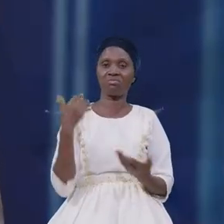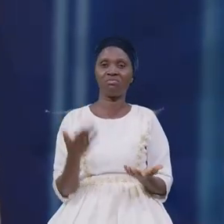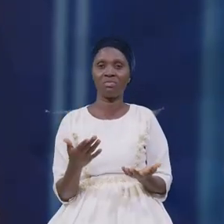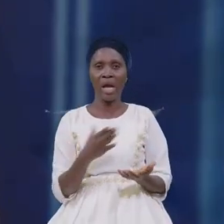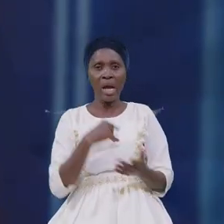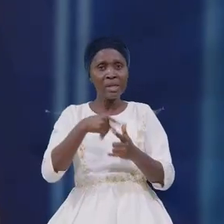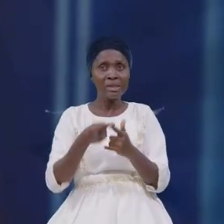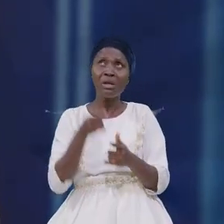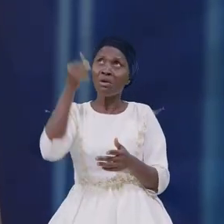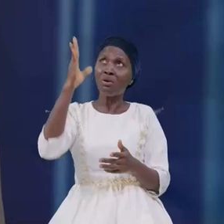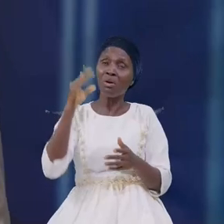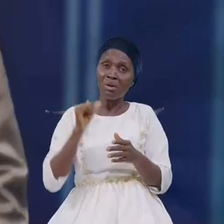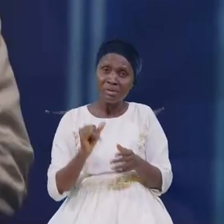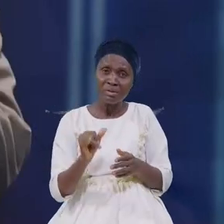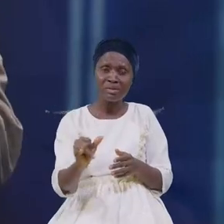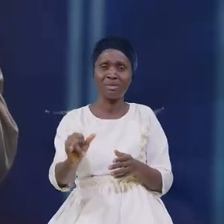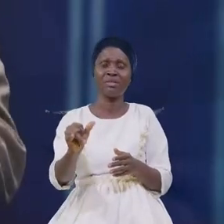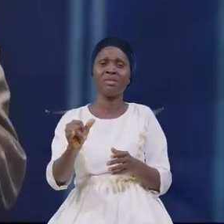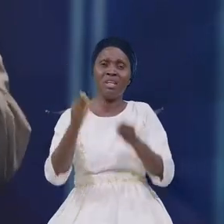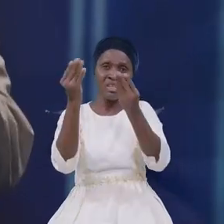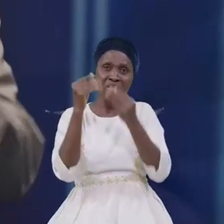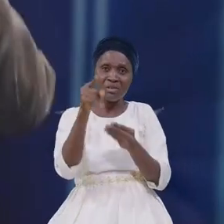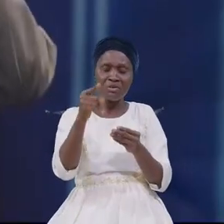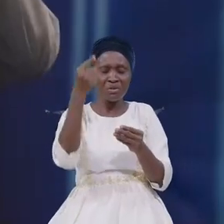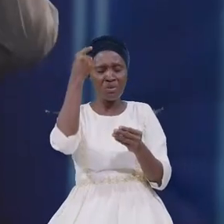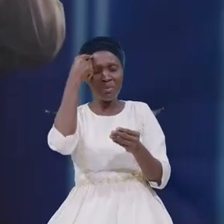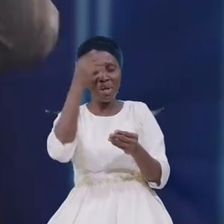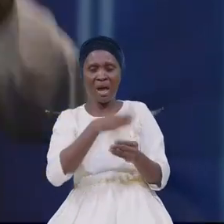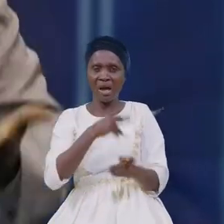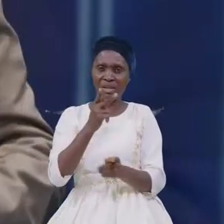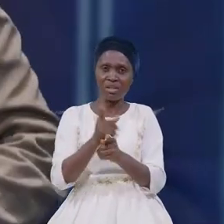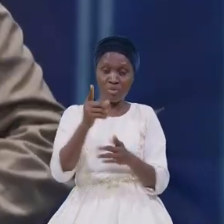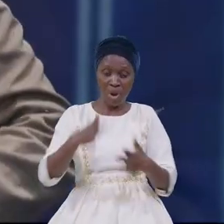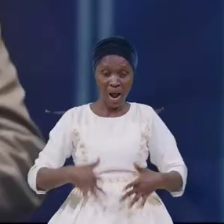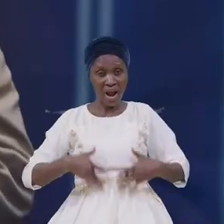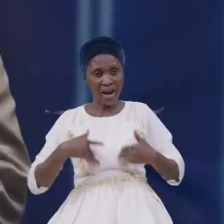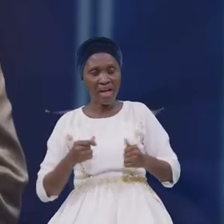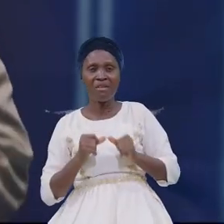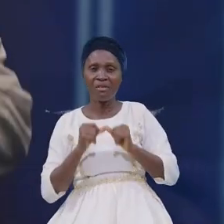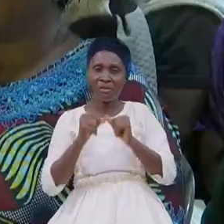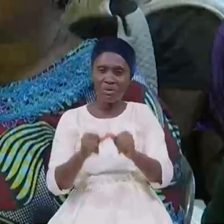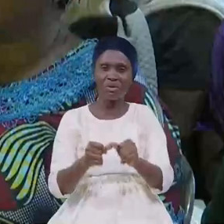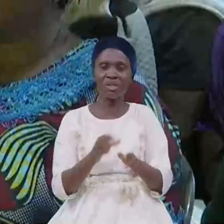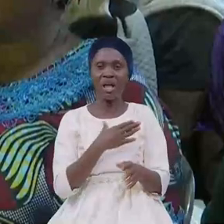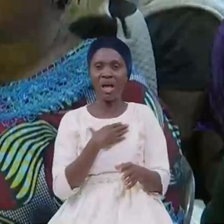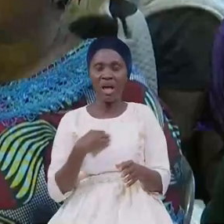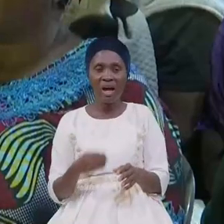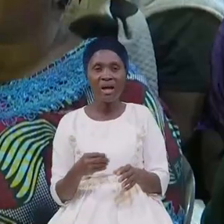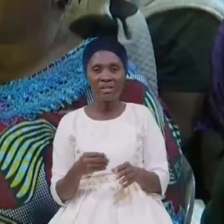garde en vie. Il vous donne le cerveau avec toutes les mauvaises choses que vous faites pour vous